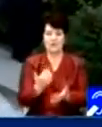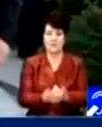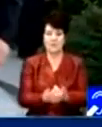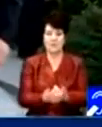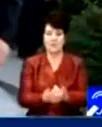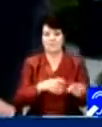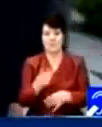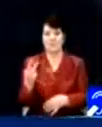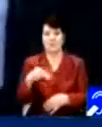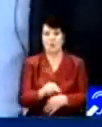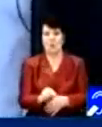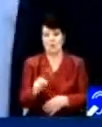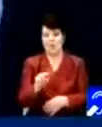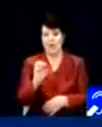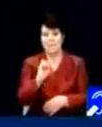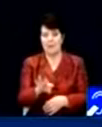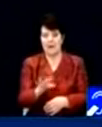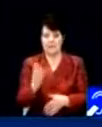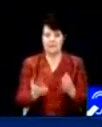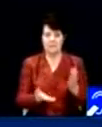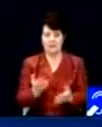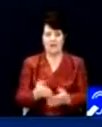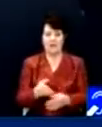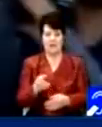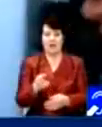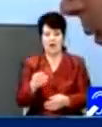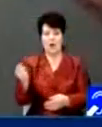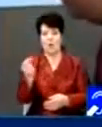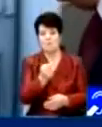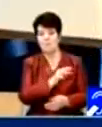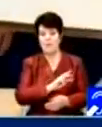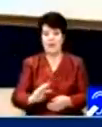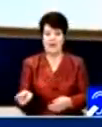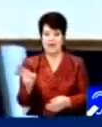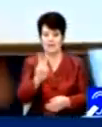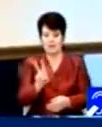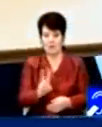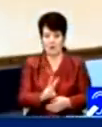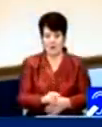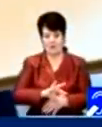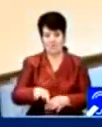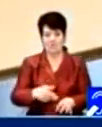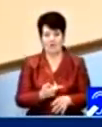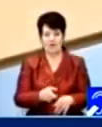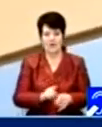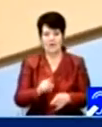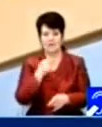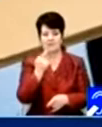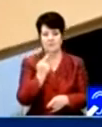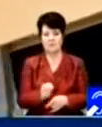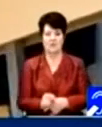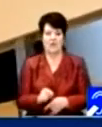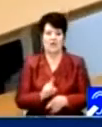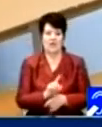din 2014 de aproximativ $1 miliard. În același timp, veteranii susțin că distinția a fost acordată ilegal,